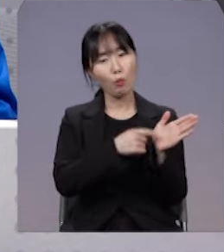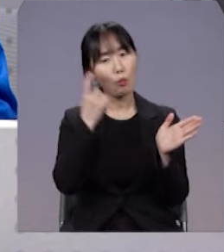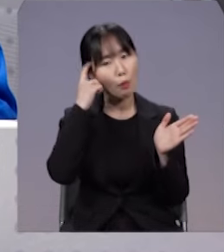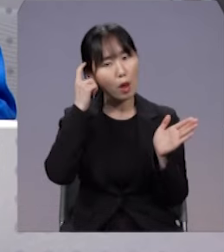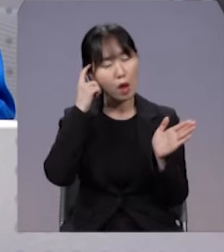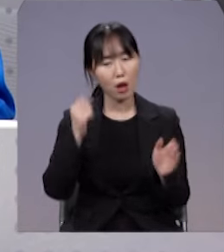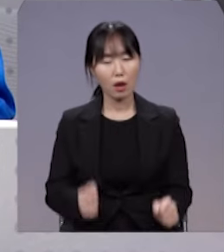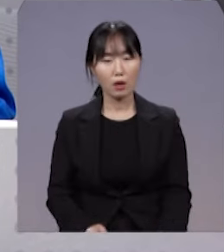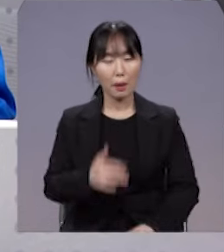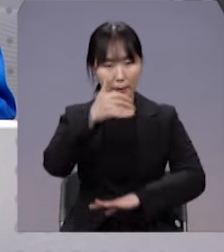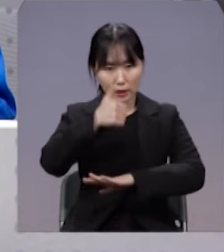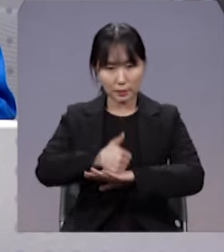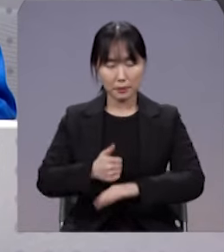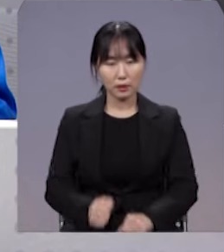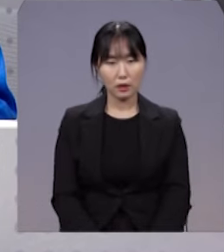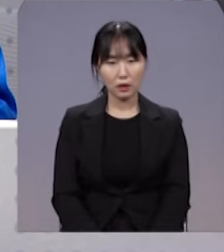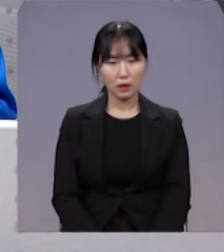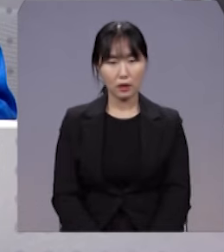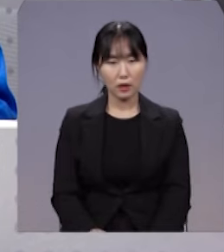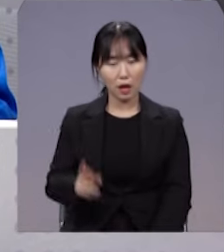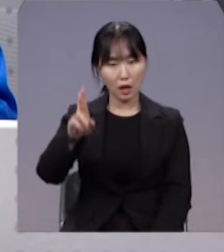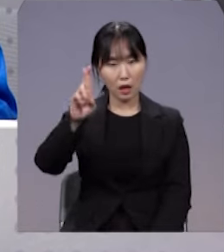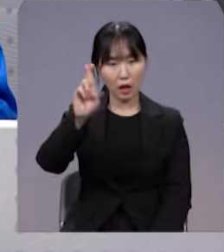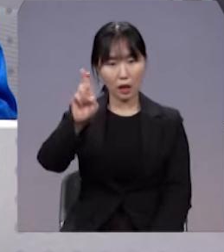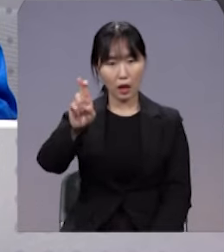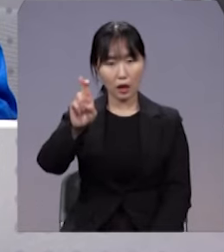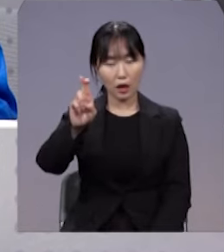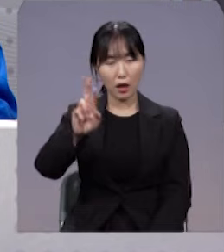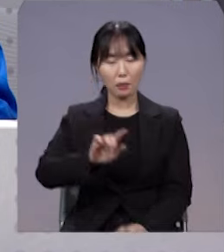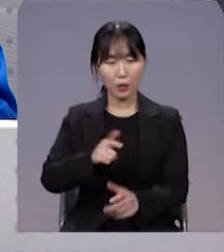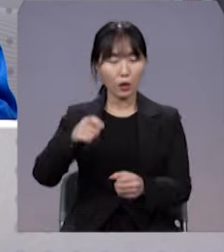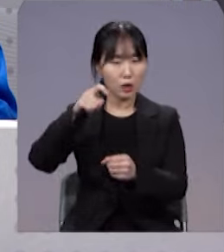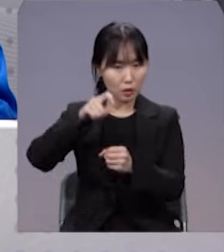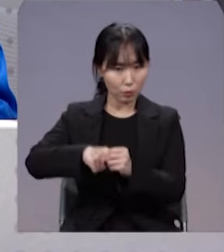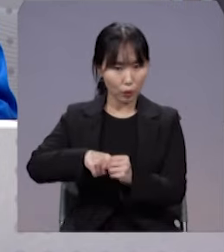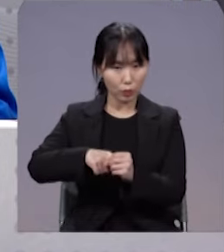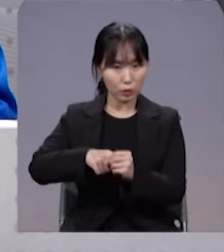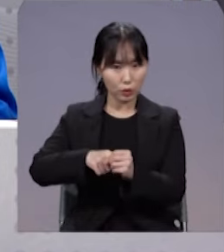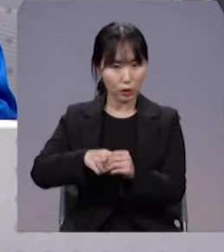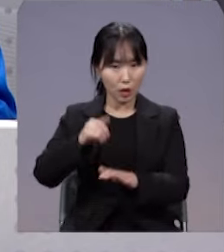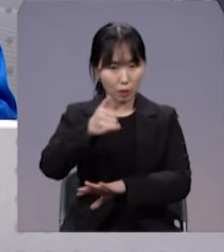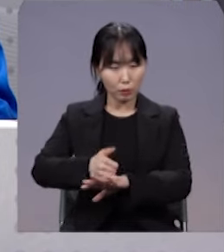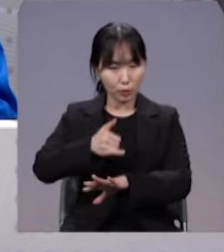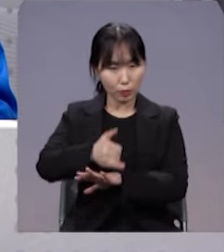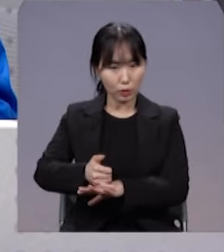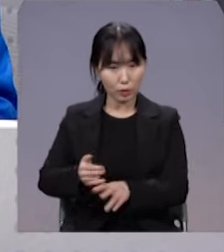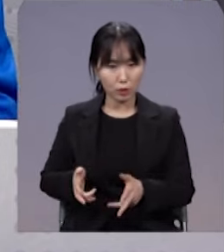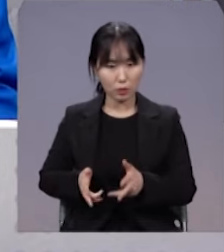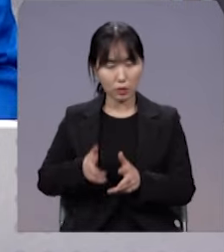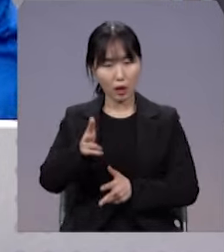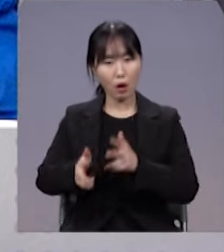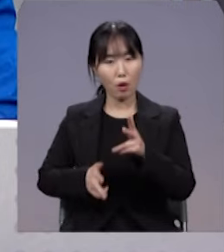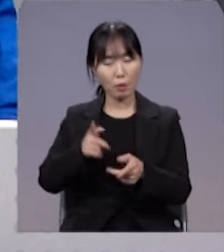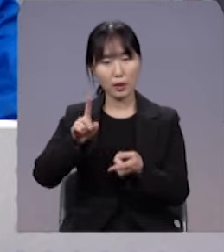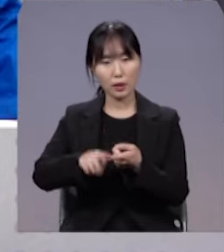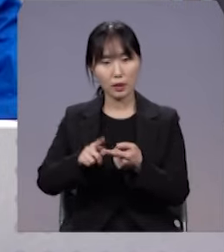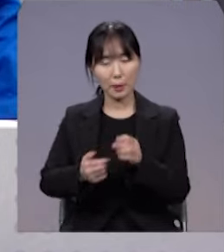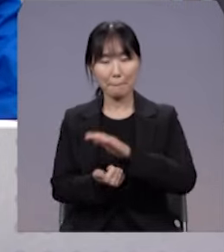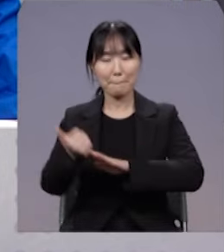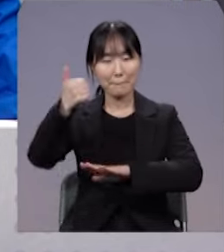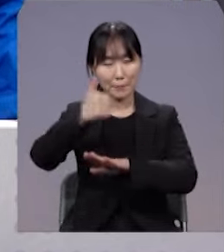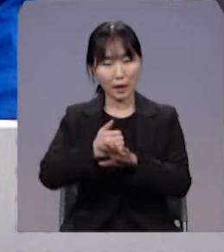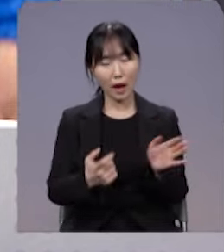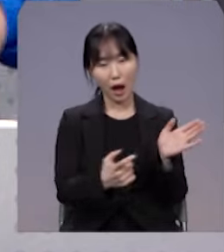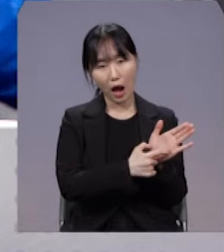막힙니다 마지막으로요 강화 다목적 농천 용수 개발 사업 준공식을 성과로 넣으셨는데 다된